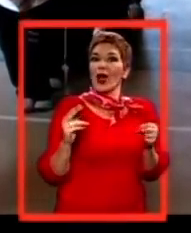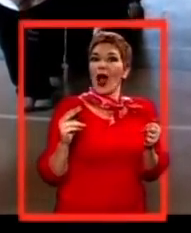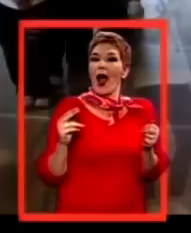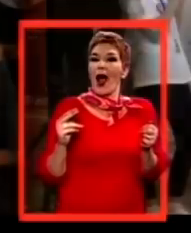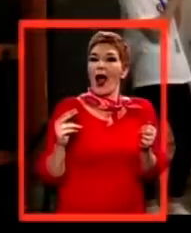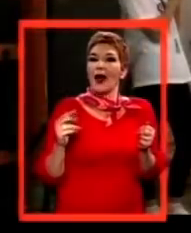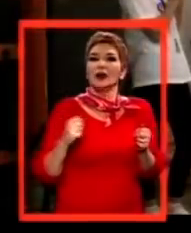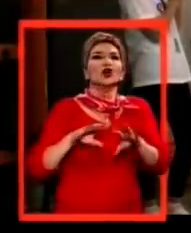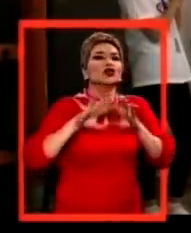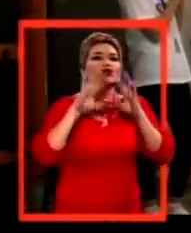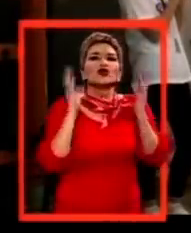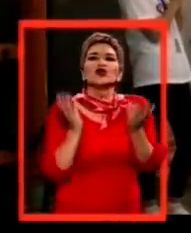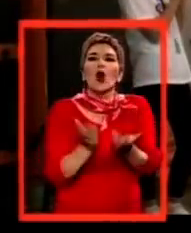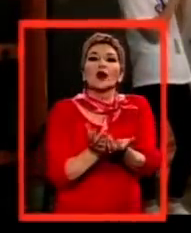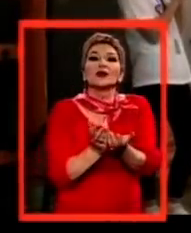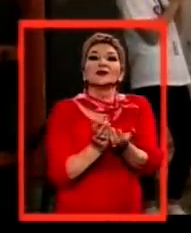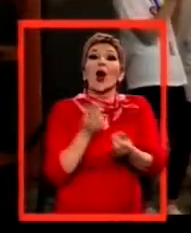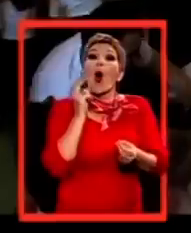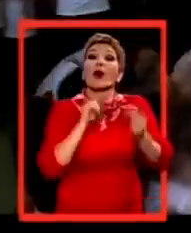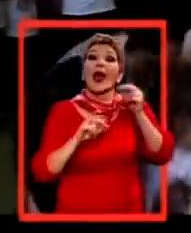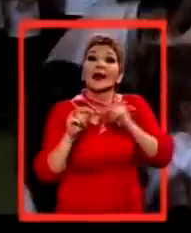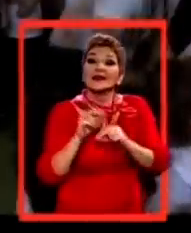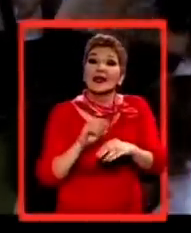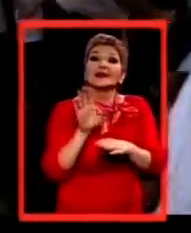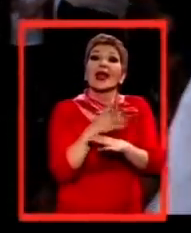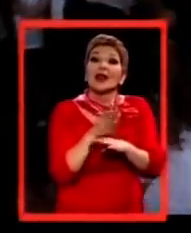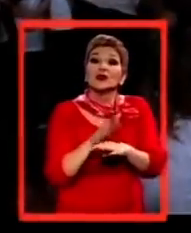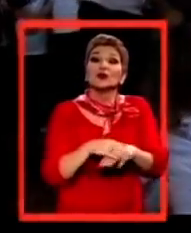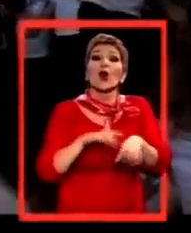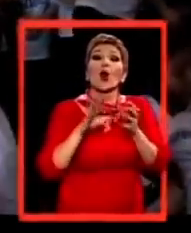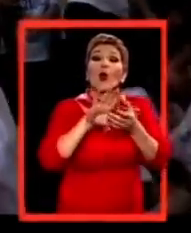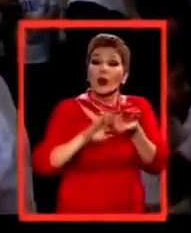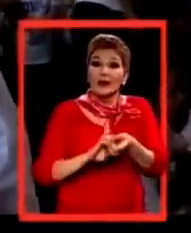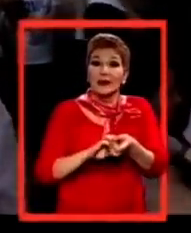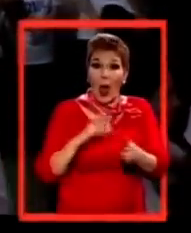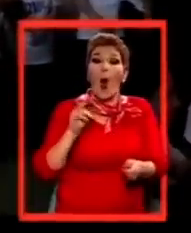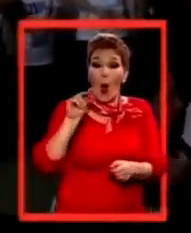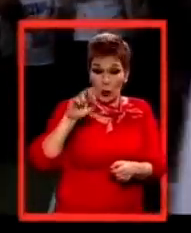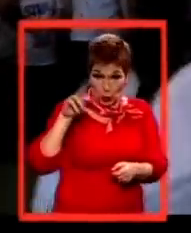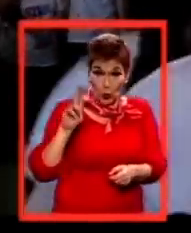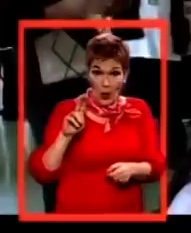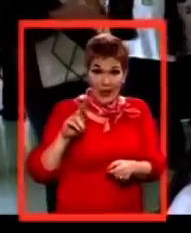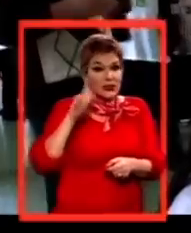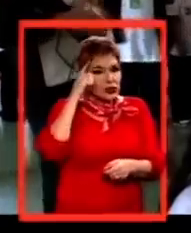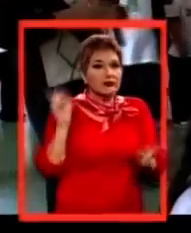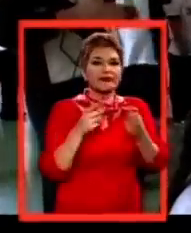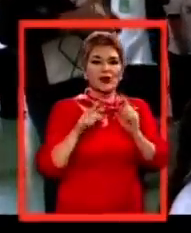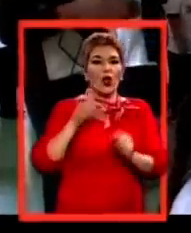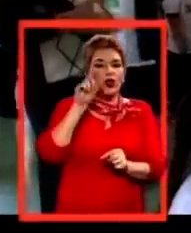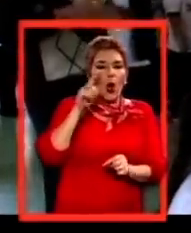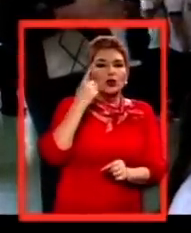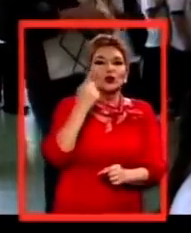vedere al întregii lume ONU, unificându-se astfel toate zilele pentru această zi simbolică, 21 martie,